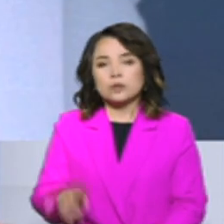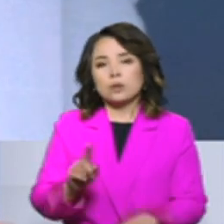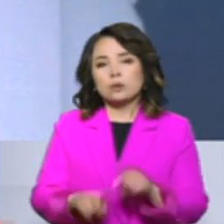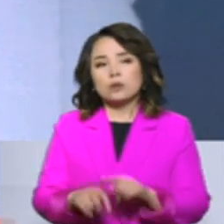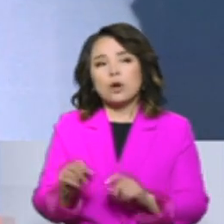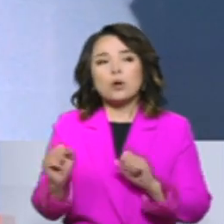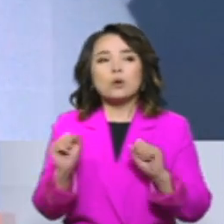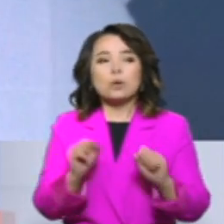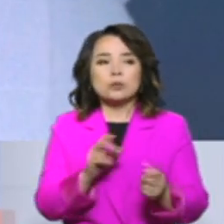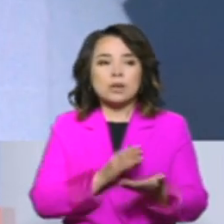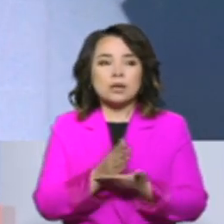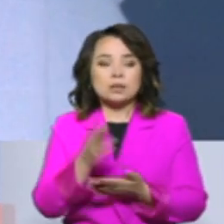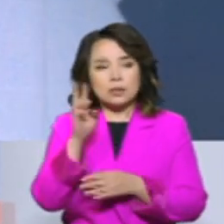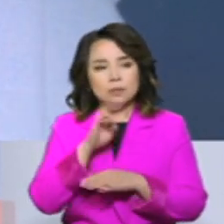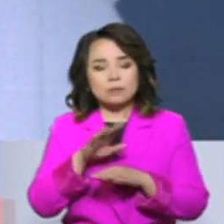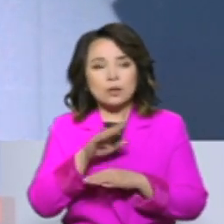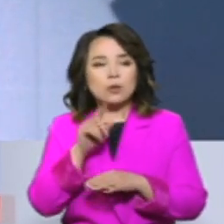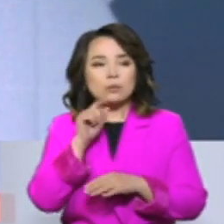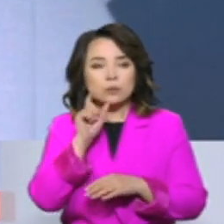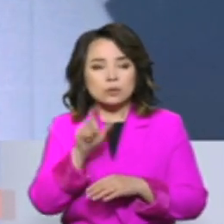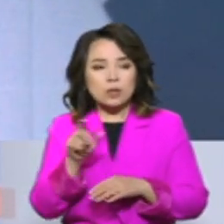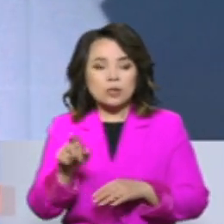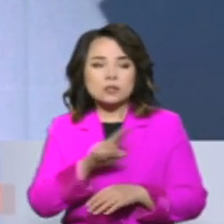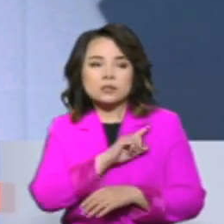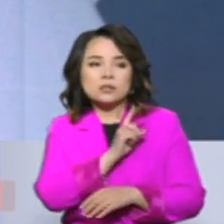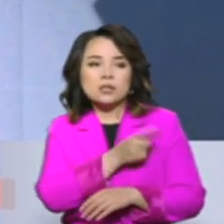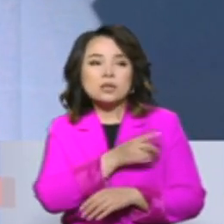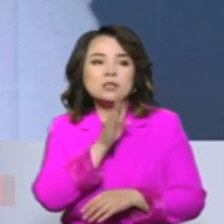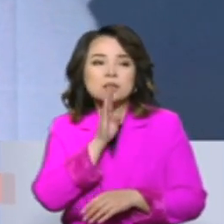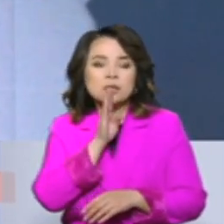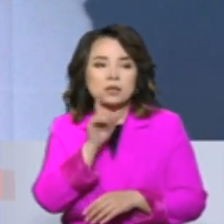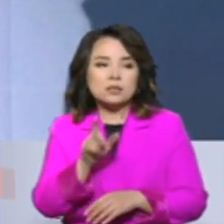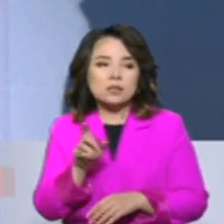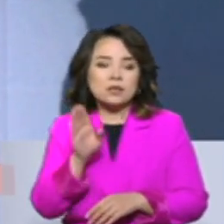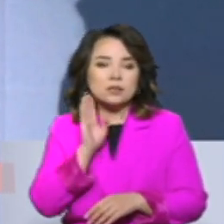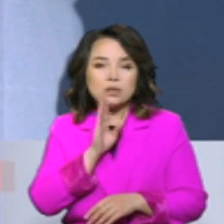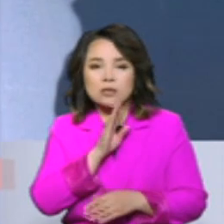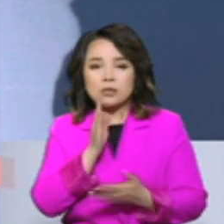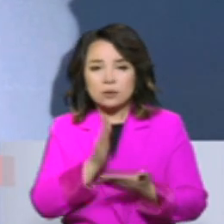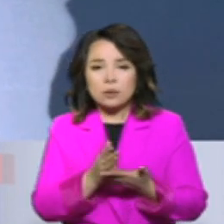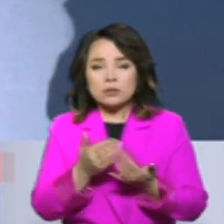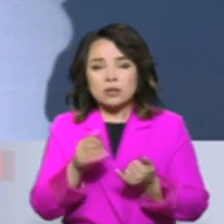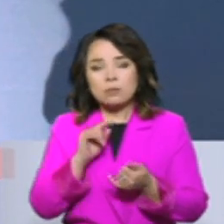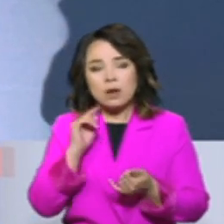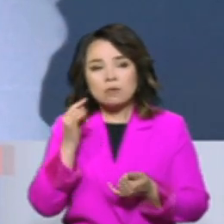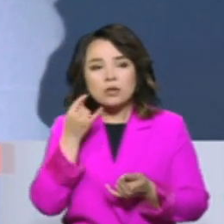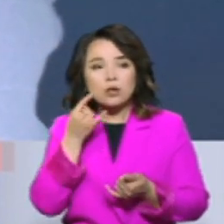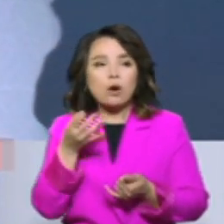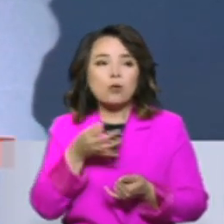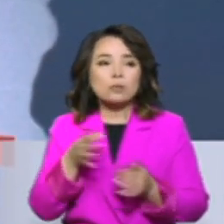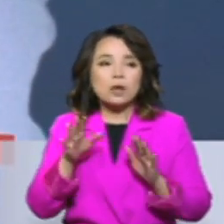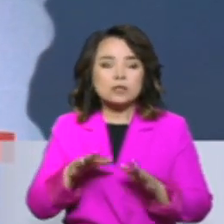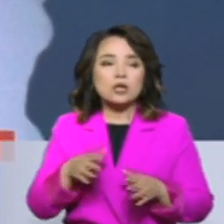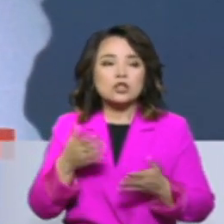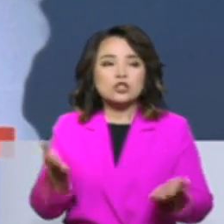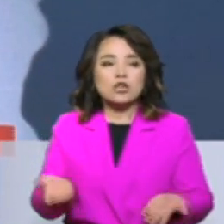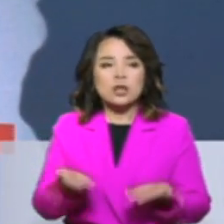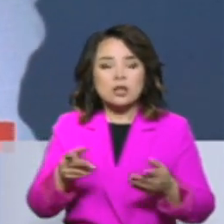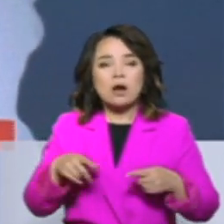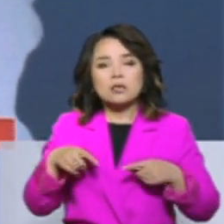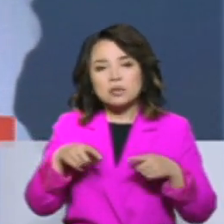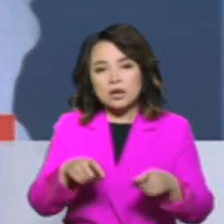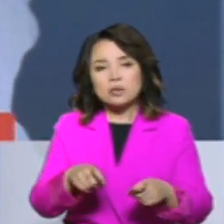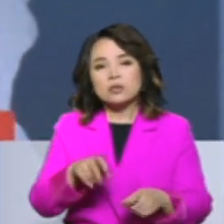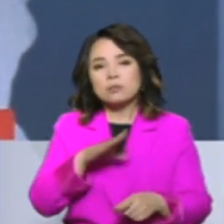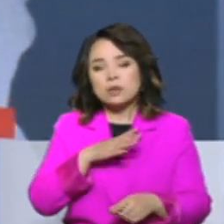Отан қорғау қызметінде ерлер ғана емес, мықты қыз-келіншектер де бар. Павлодар полициясында еліміз бойынша жеңіл атлетикадан алдына шанс